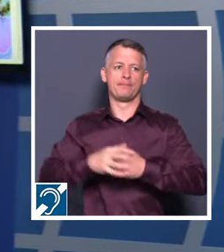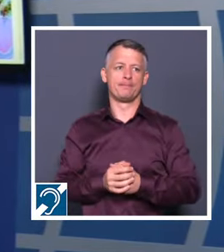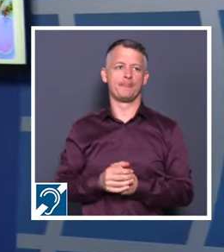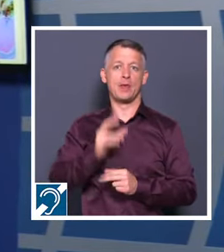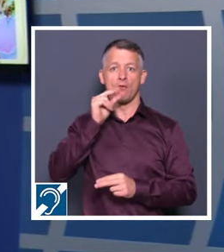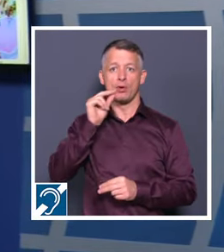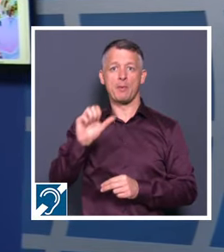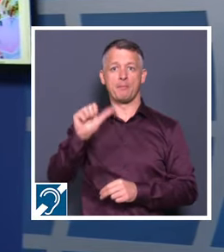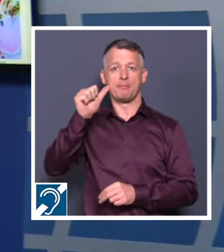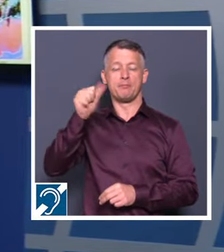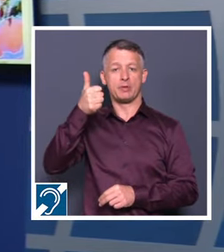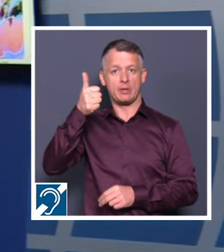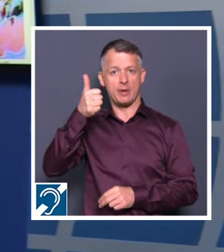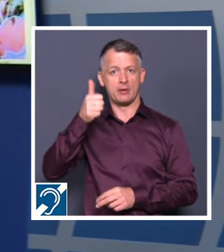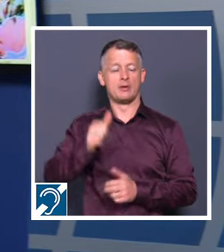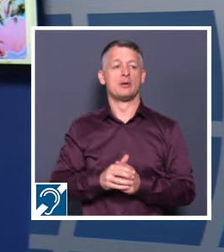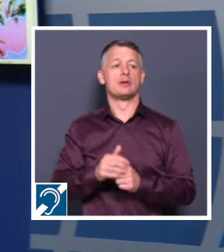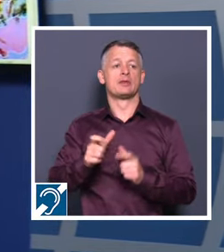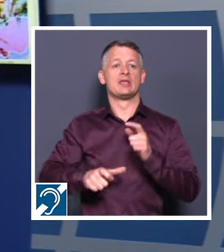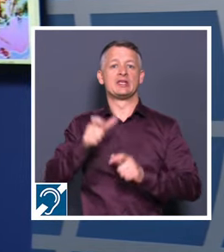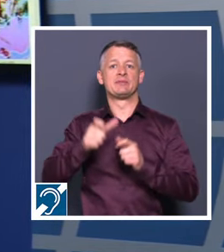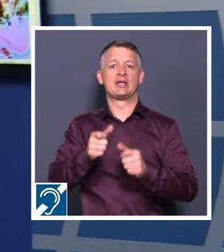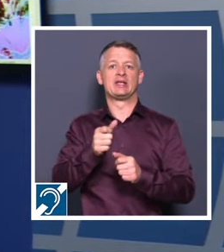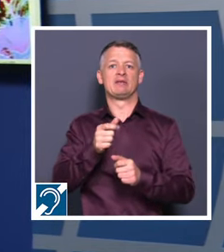Vorbim în primul rând despre